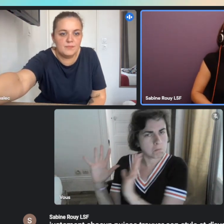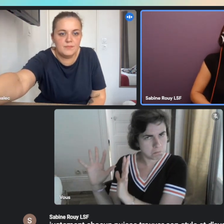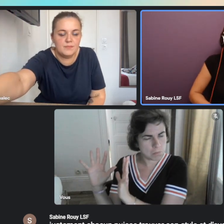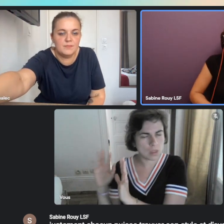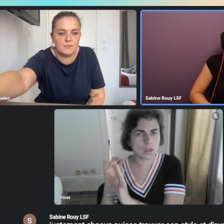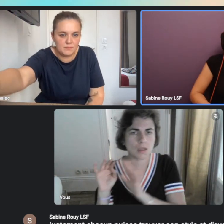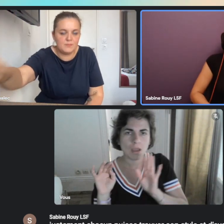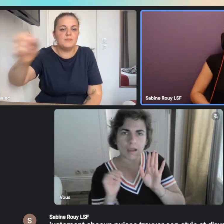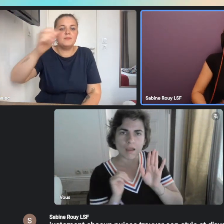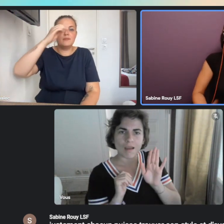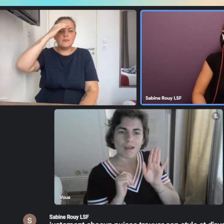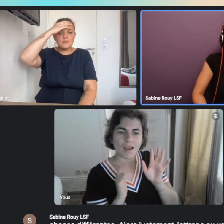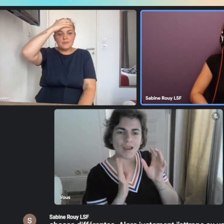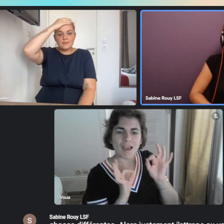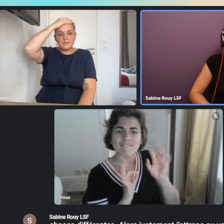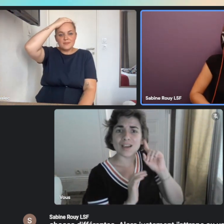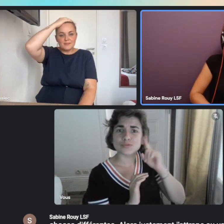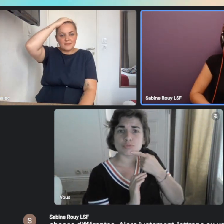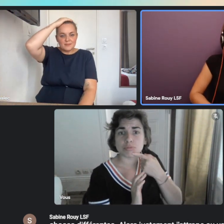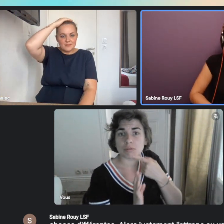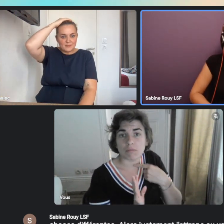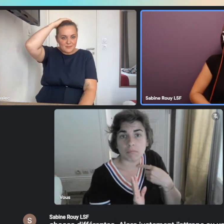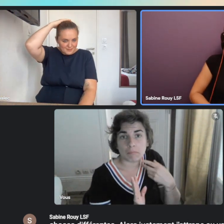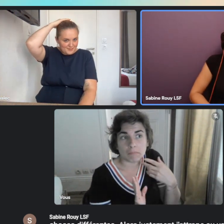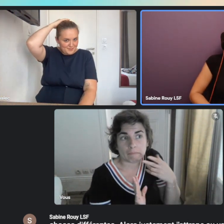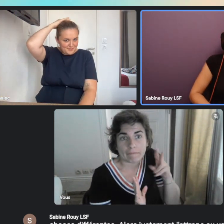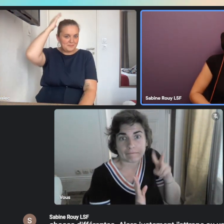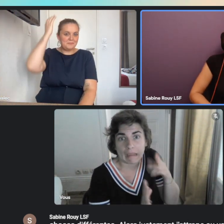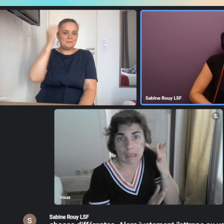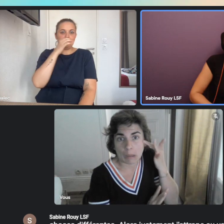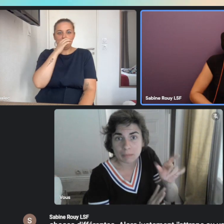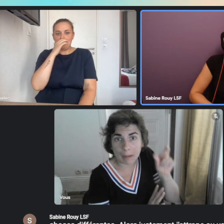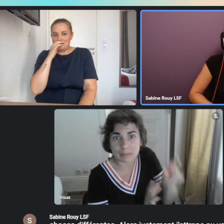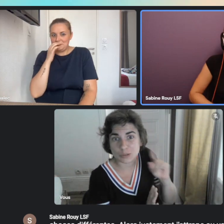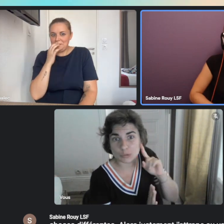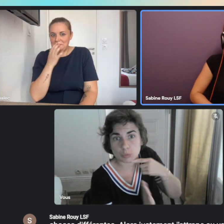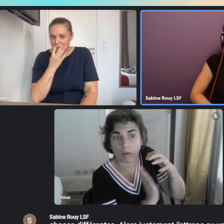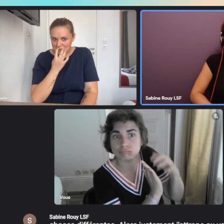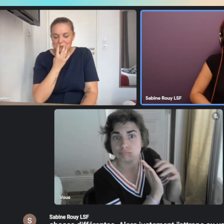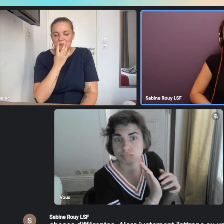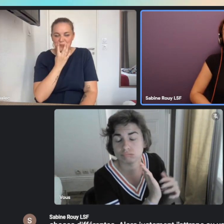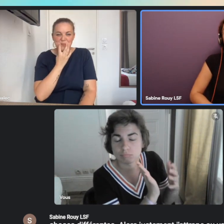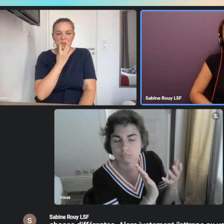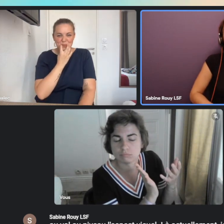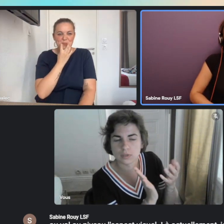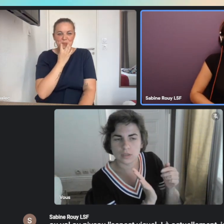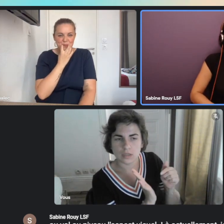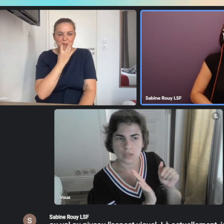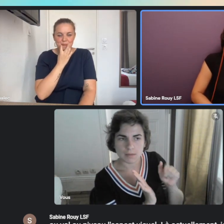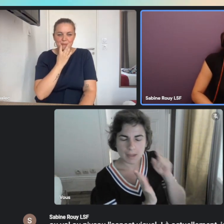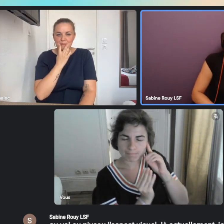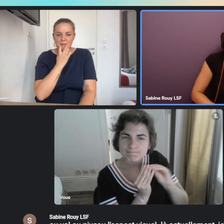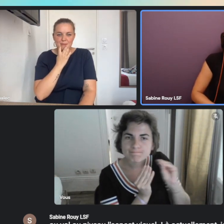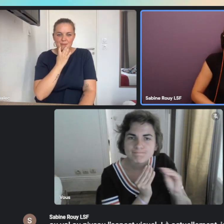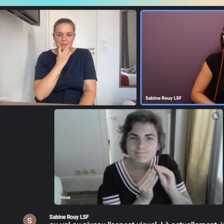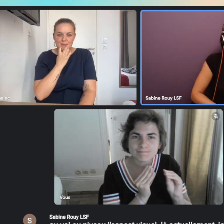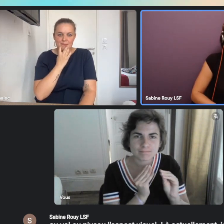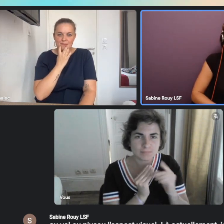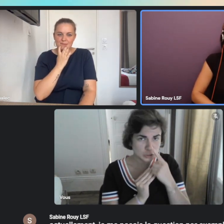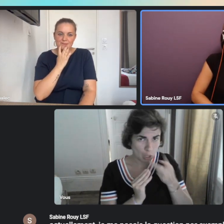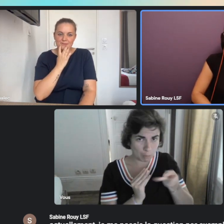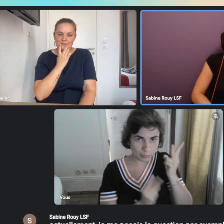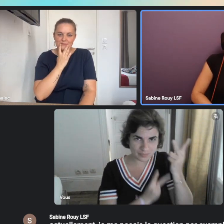une organisation plus davantage générale, et les personnes sourdes qui justement, qui connaissent pas forcément le